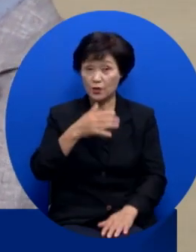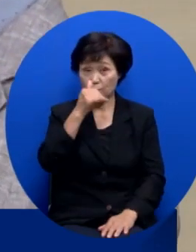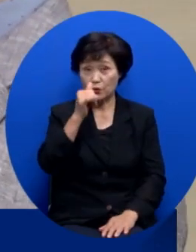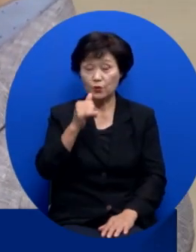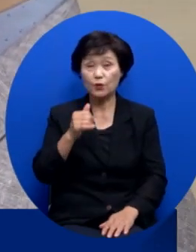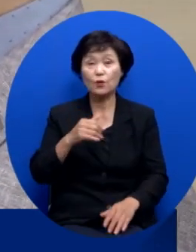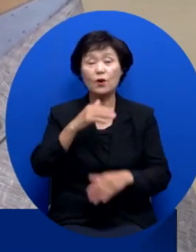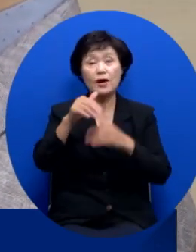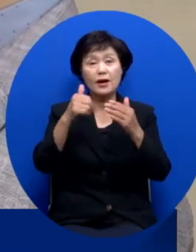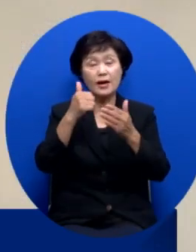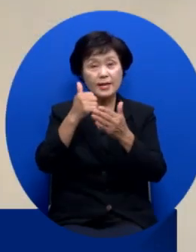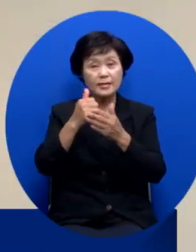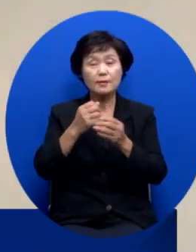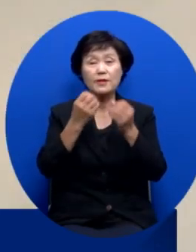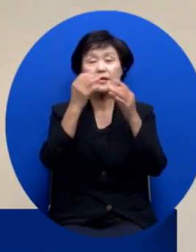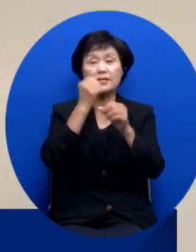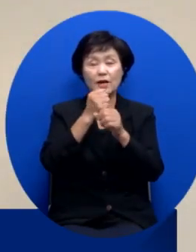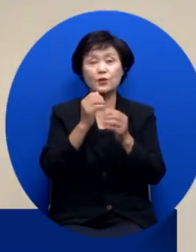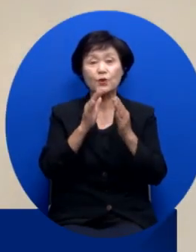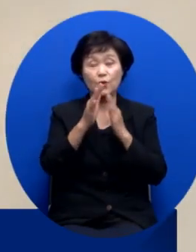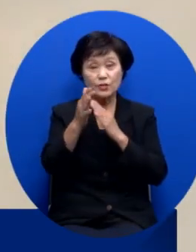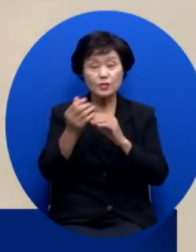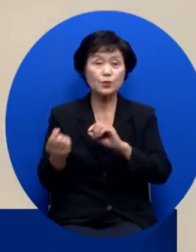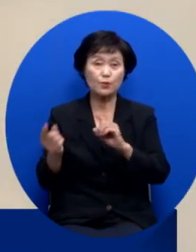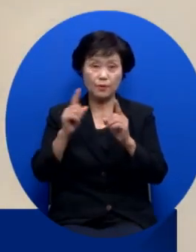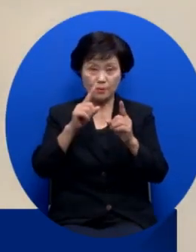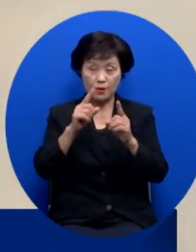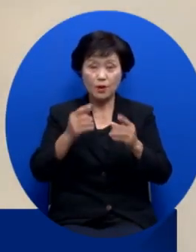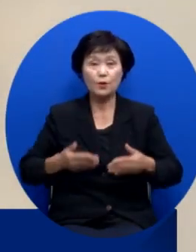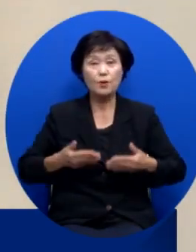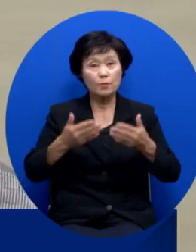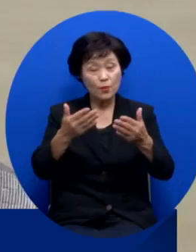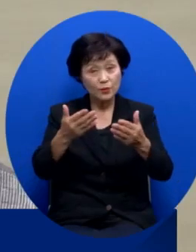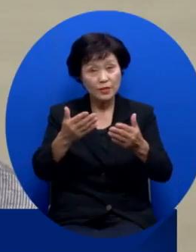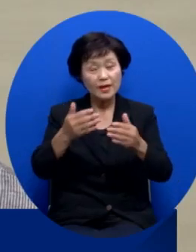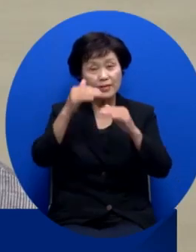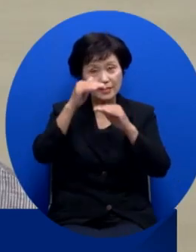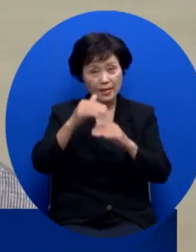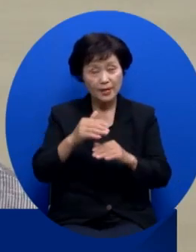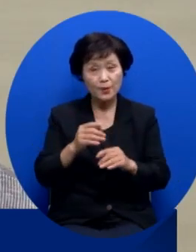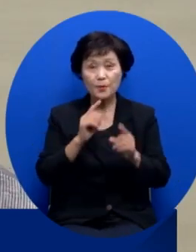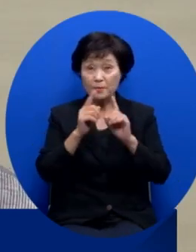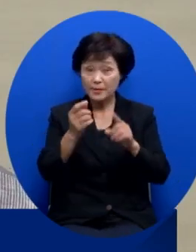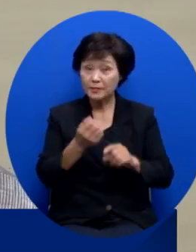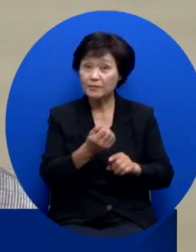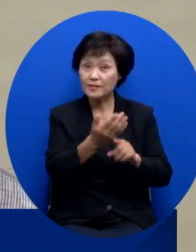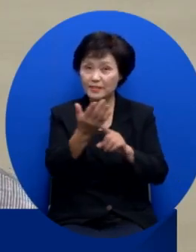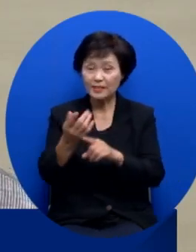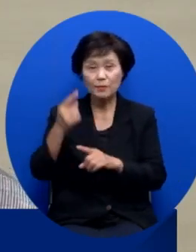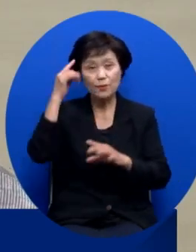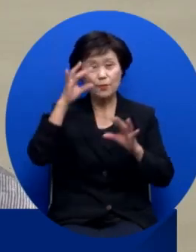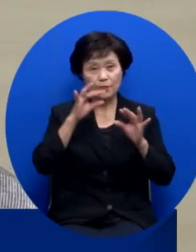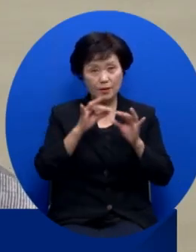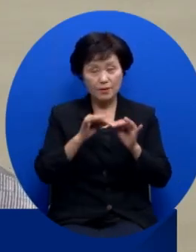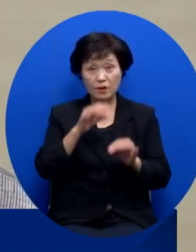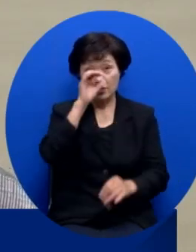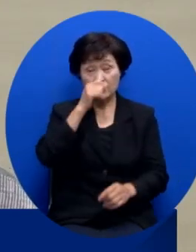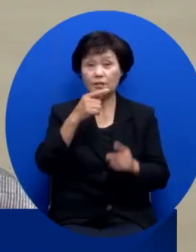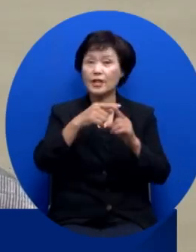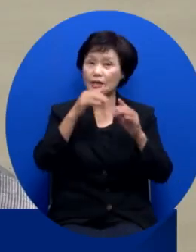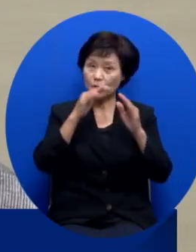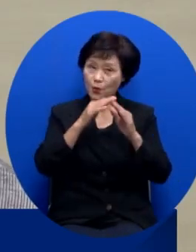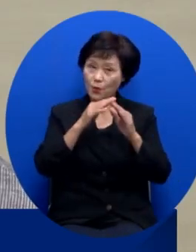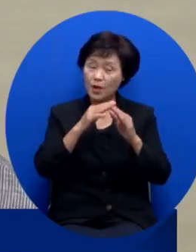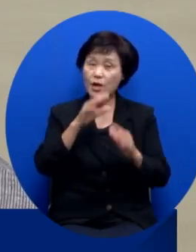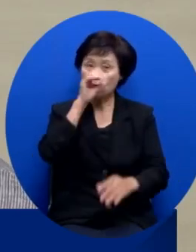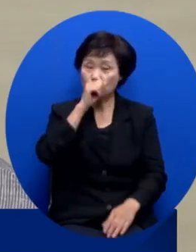창조 질서를 회복해 나아가고 봉사를 한 취지를 말씀드리면 굉장히 공감하시고 선한 교회로 좋은